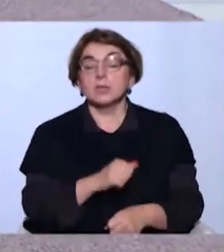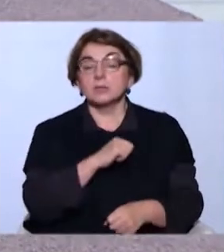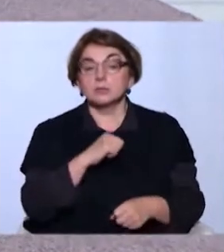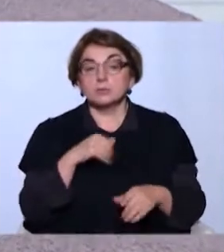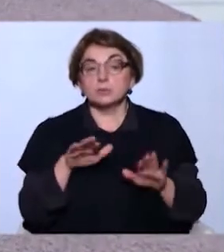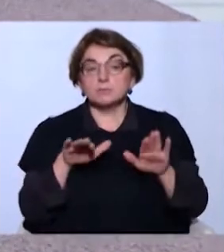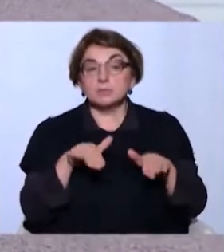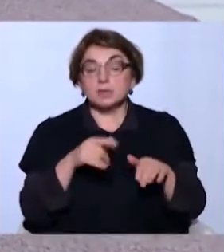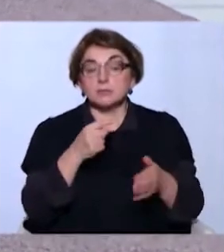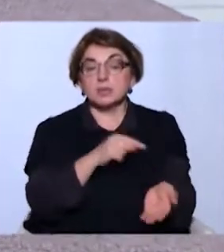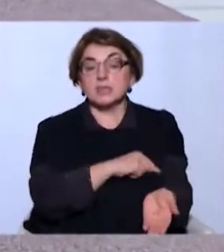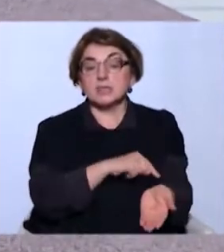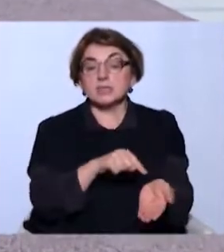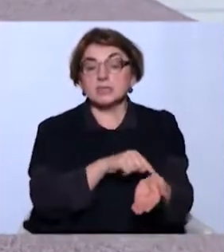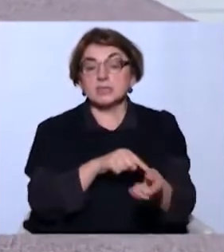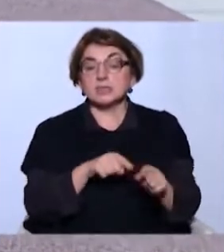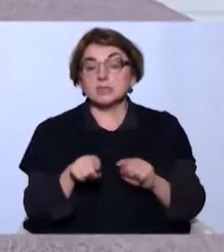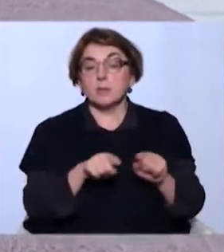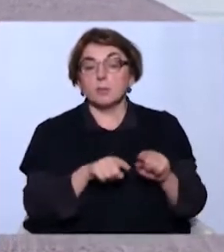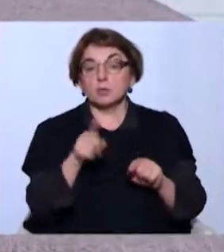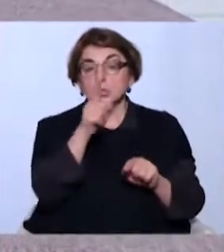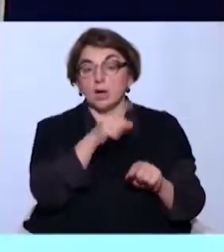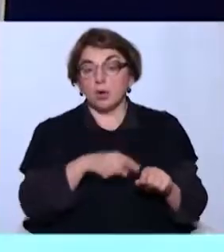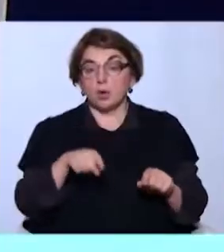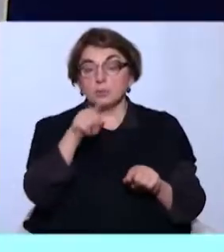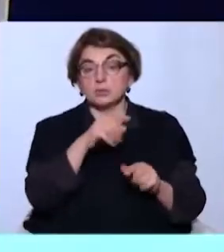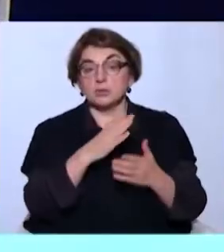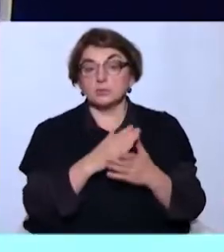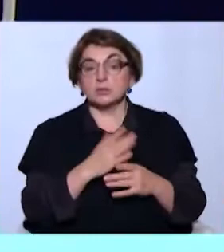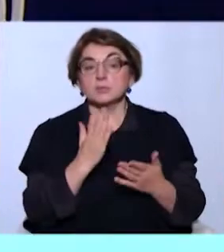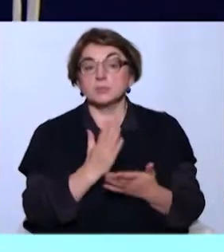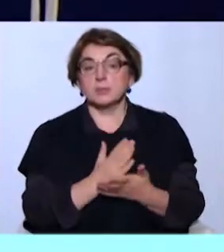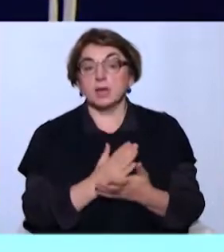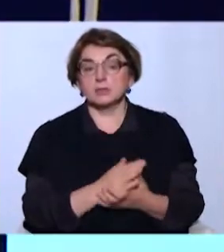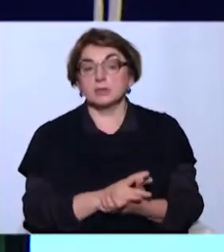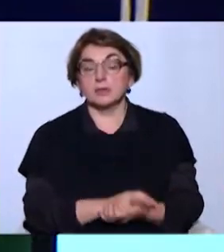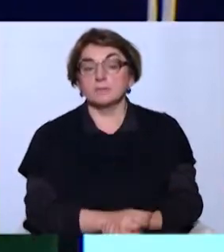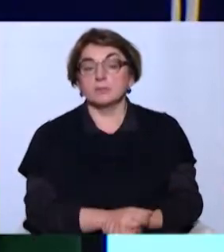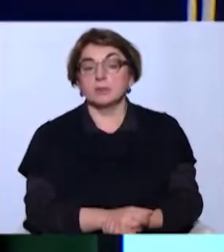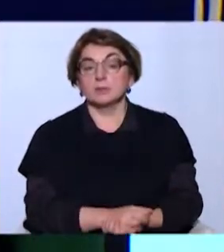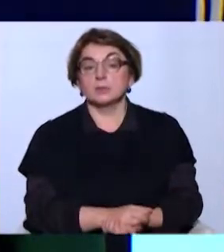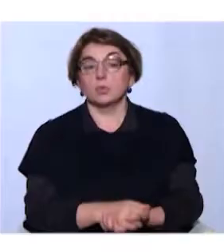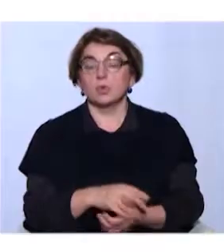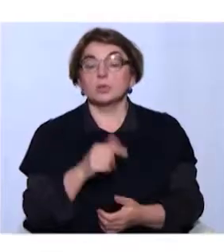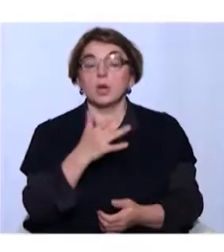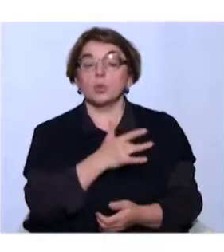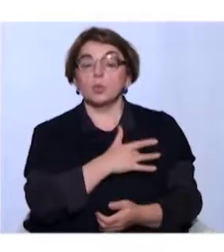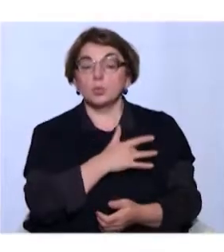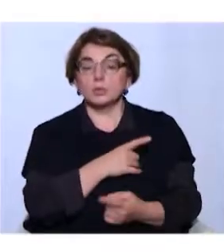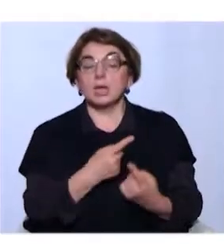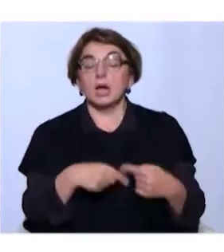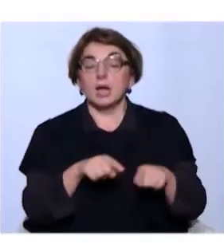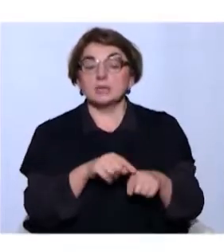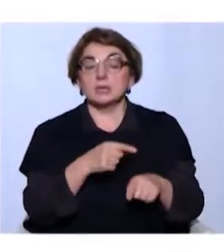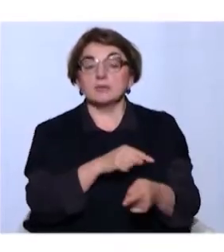მწერების სისხლის მიმოქცევის სისტემა განვიხილოთ. მწერების სისხლის მიმოქცევის სისტემას წარმოადგენს გული და